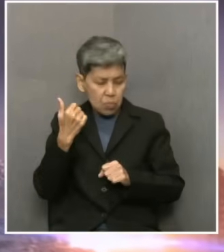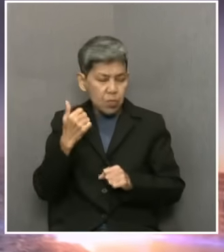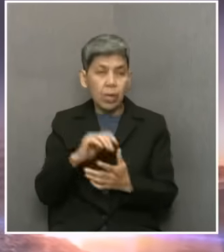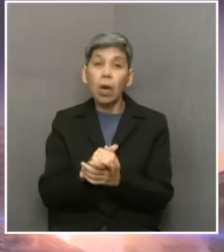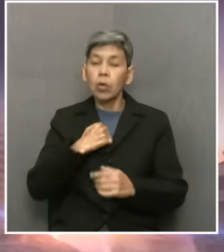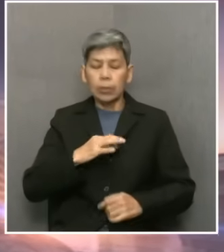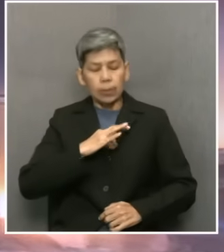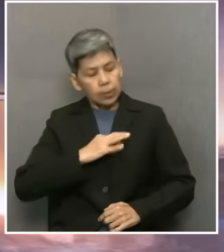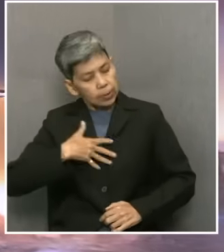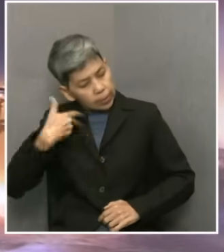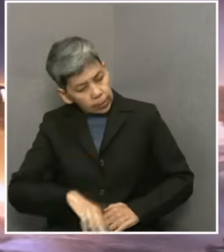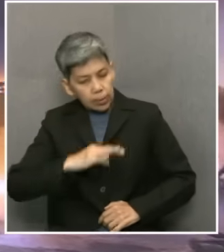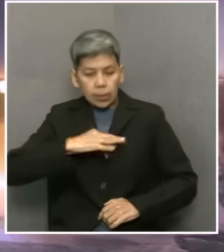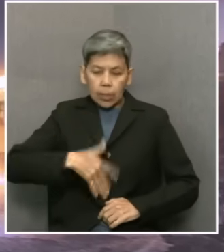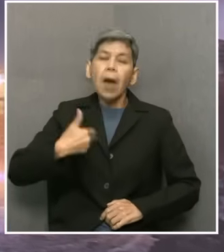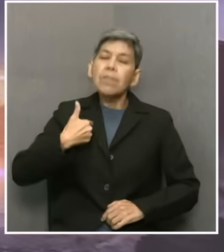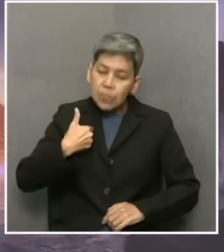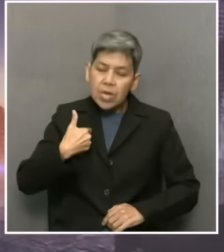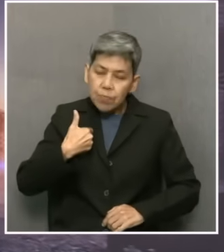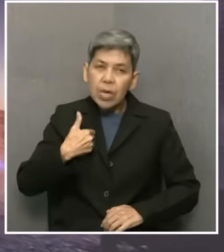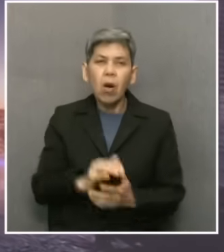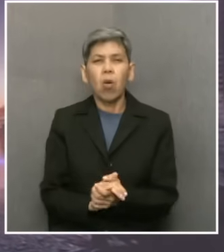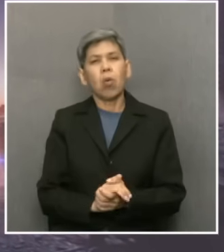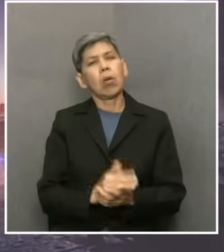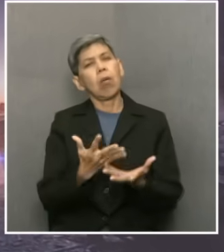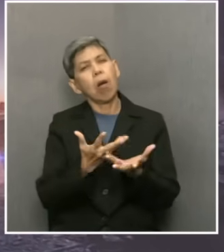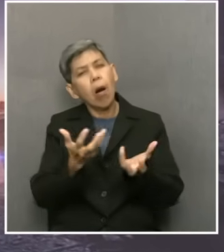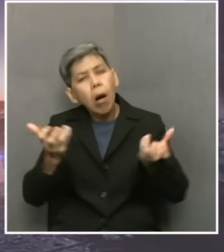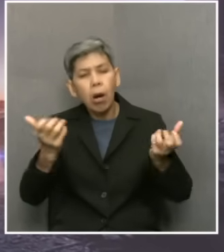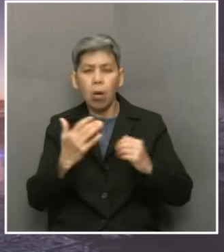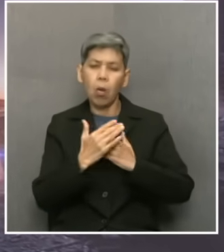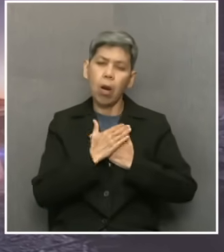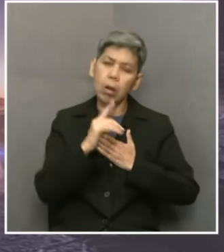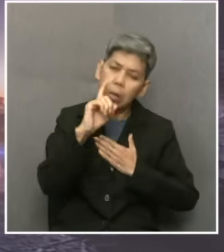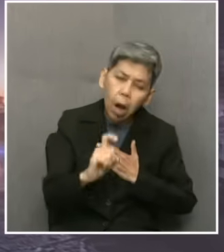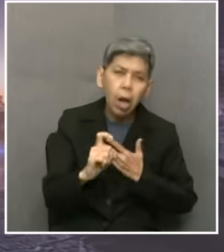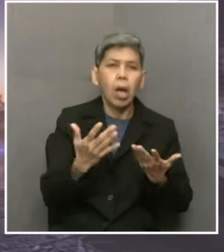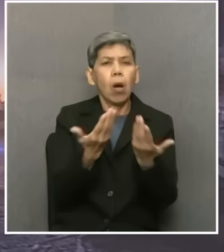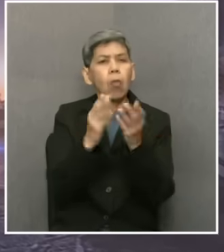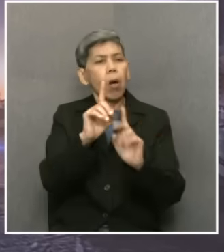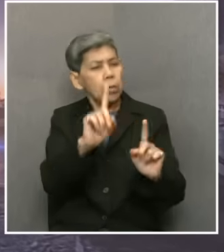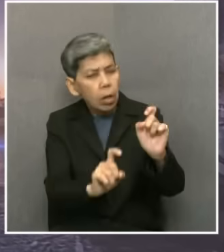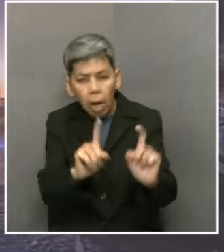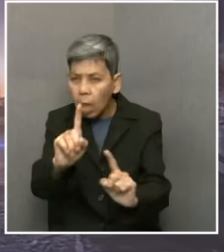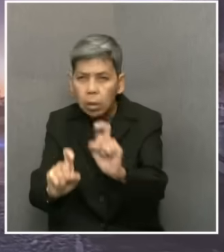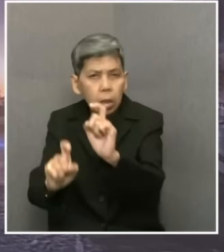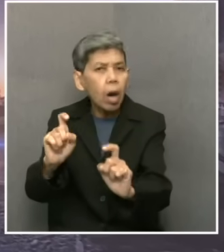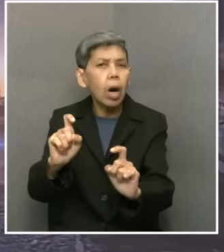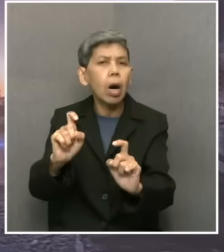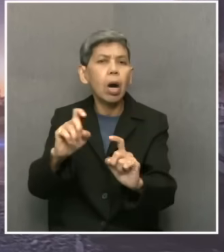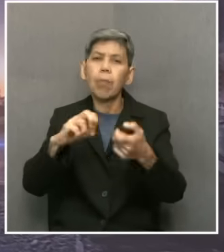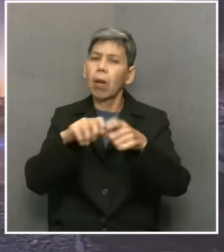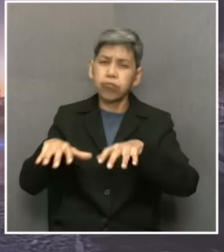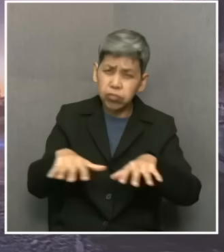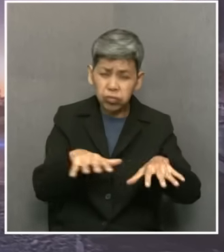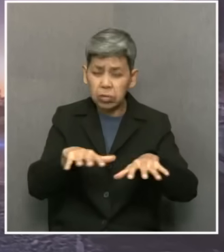ภาพจิตใจของคนที่อยู่ในพื้นที่ด้วยคนที่ต้องเสียคนรักไปคนที่ต้องเสียคนในครอบครัวไปหลังจากเกิดเหตุการณ์แล้ว